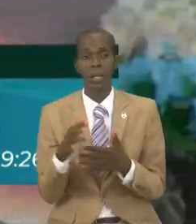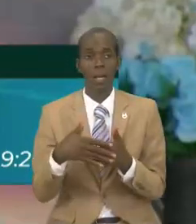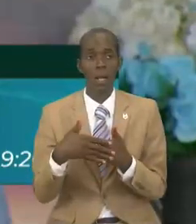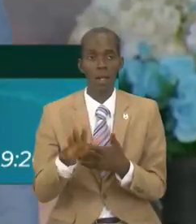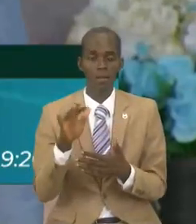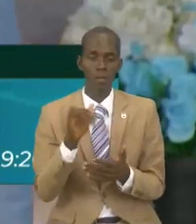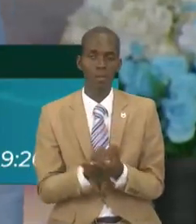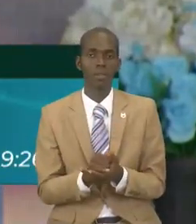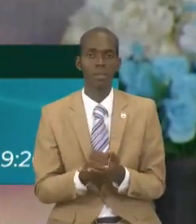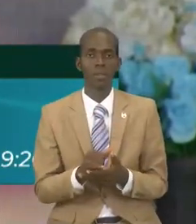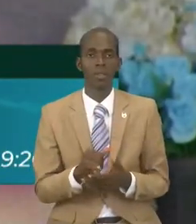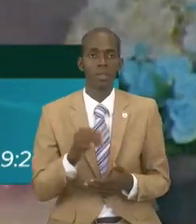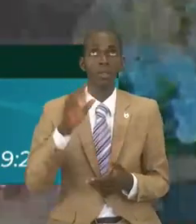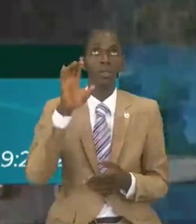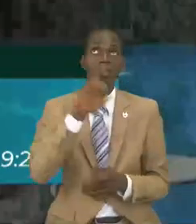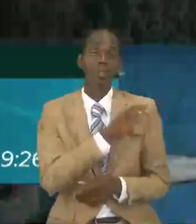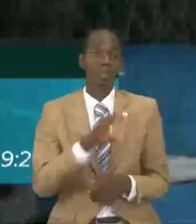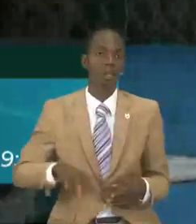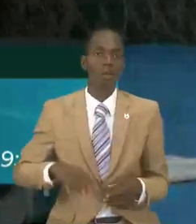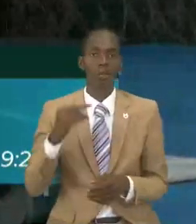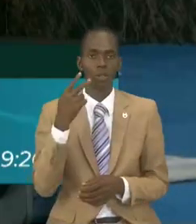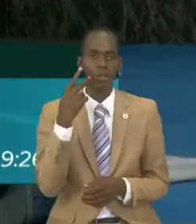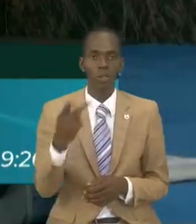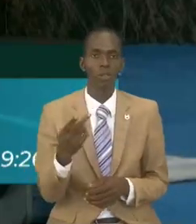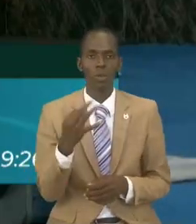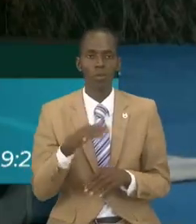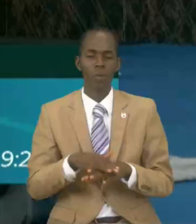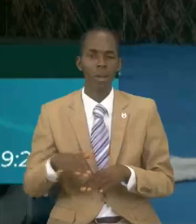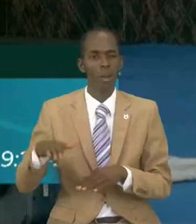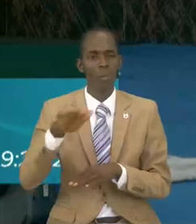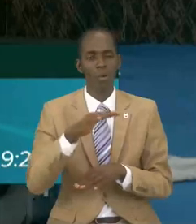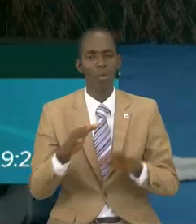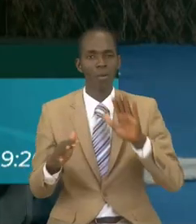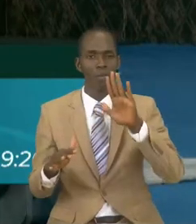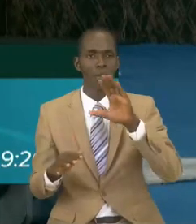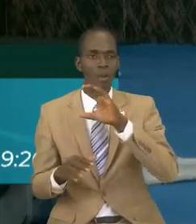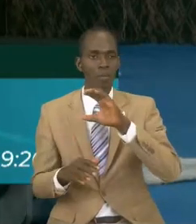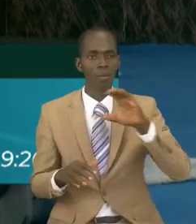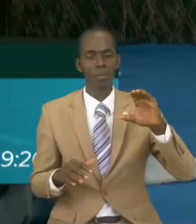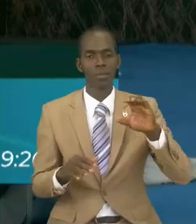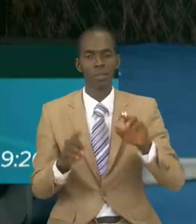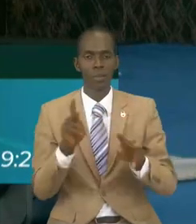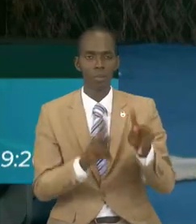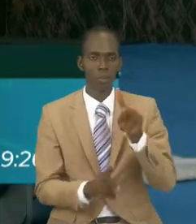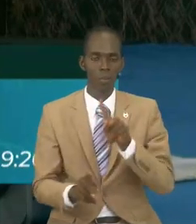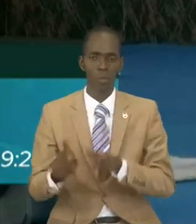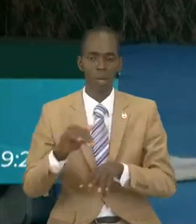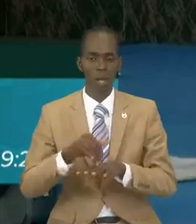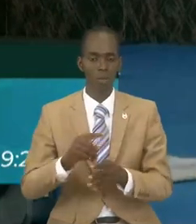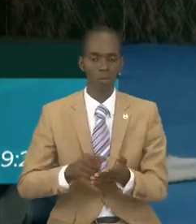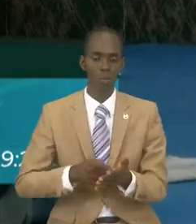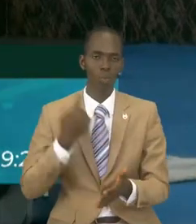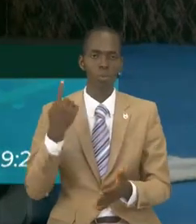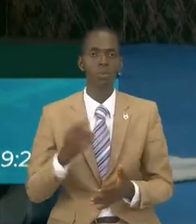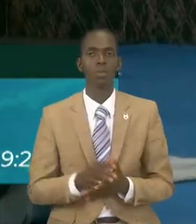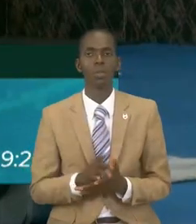Ensuite, il est apparu à plus de 500 frères à